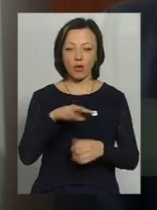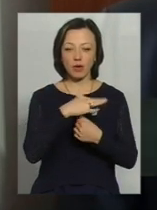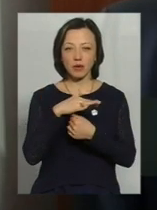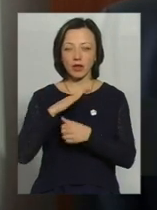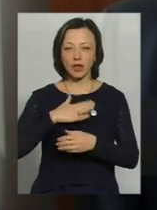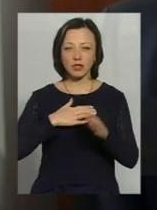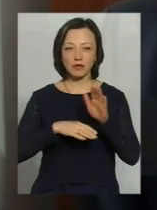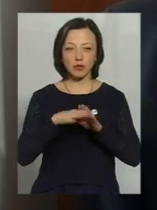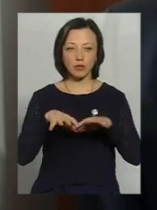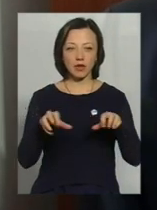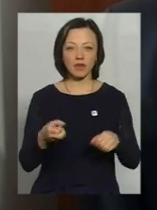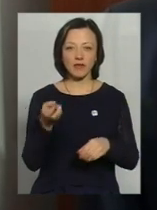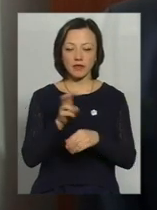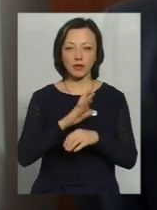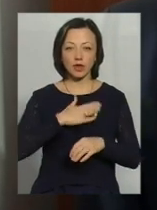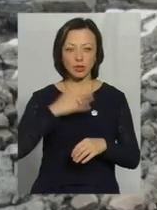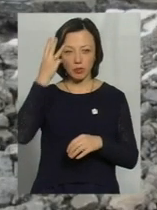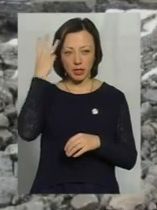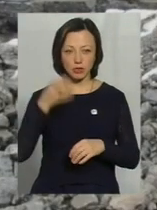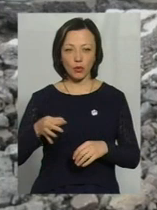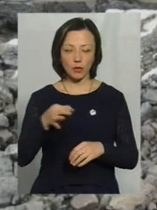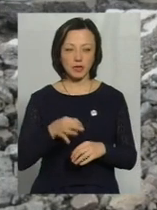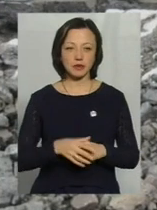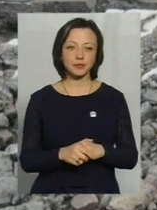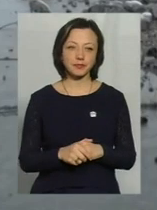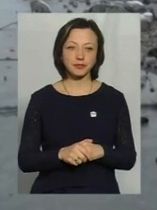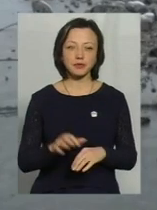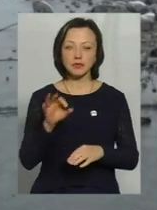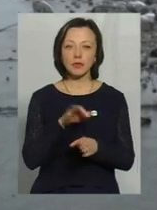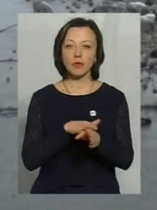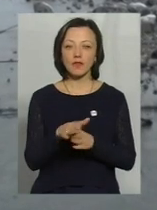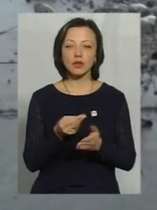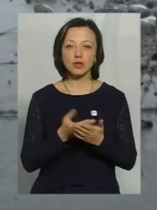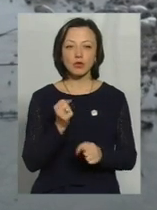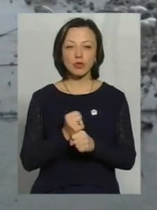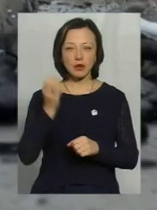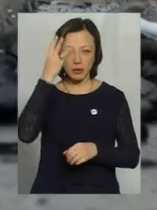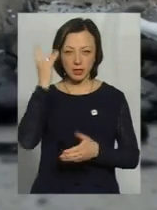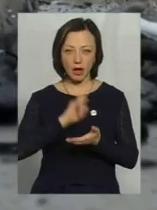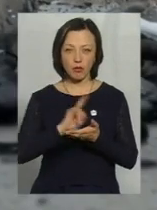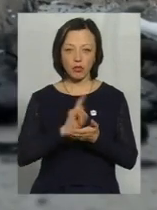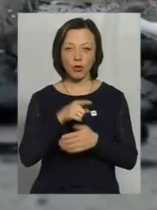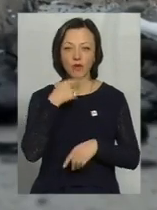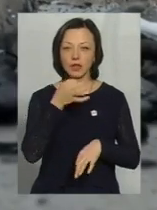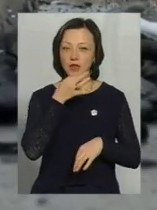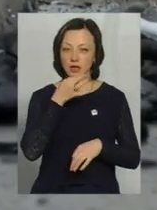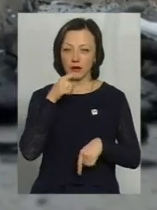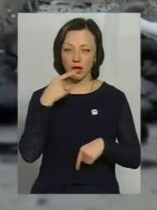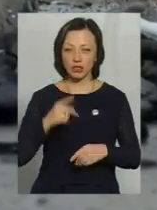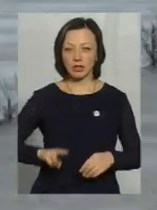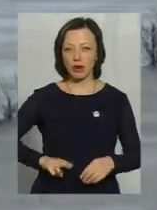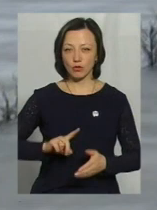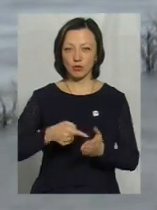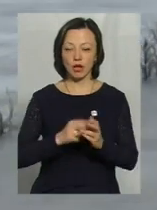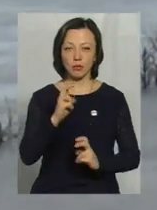високопосадовців, які відвідували нашу Хмельницьку область. Про повноцінну ж роботу Хмельницького аеропорту говорити зарано, констатує директор